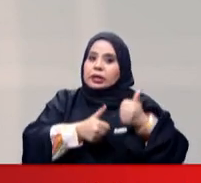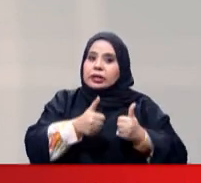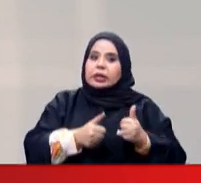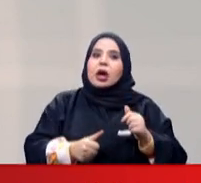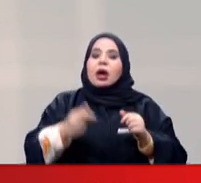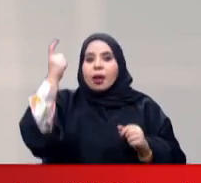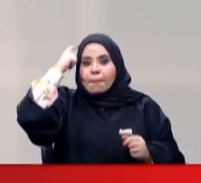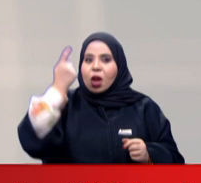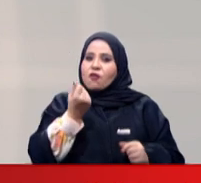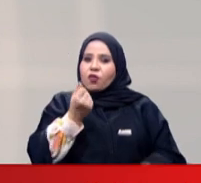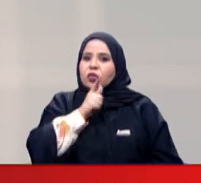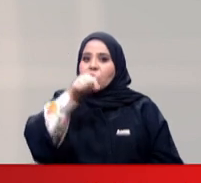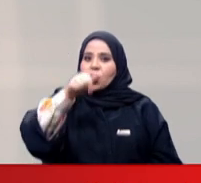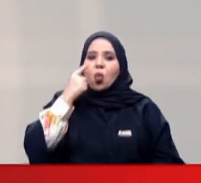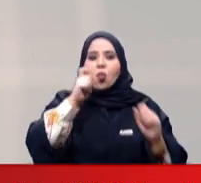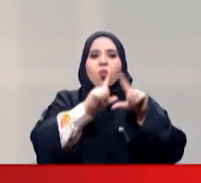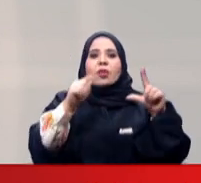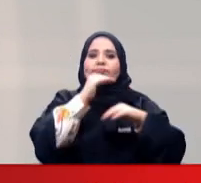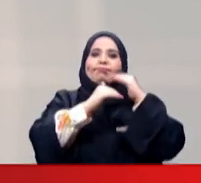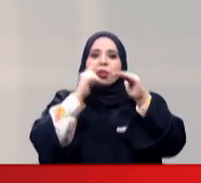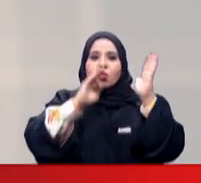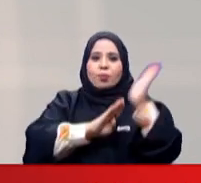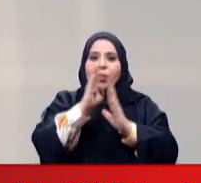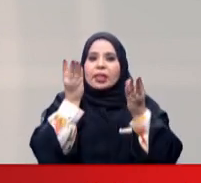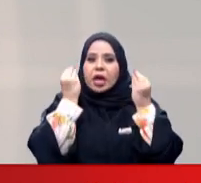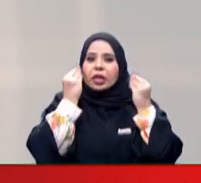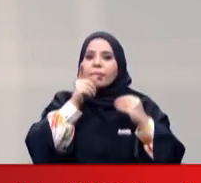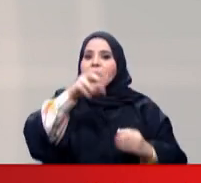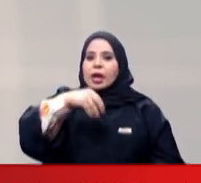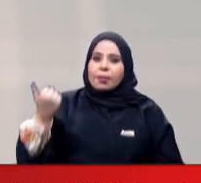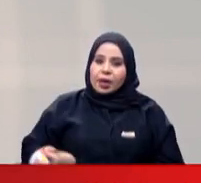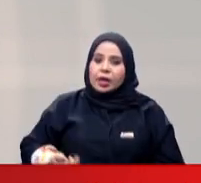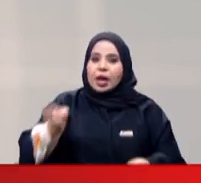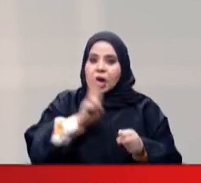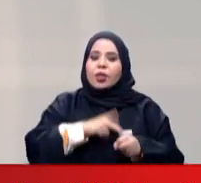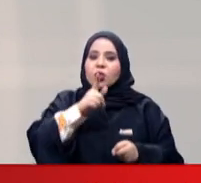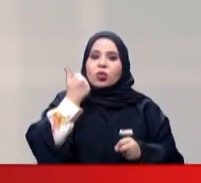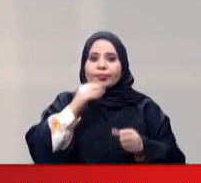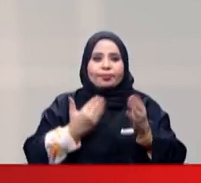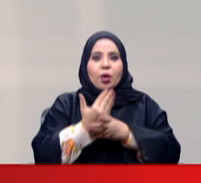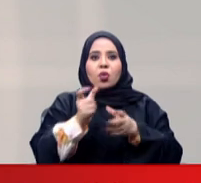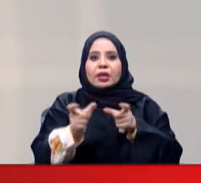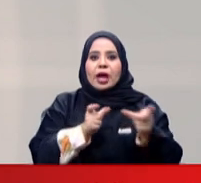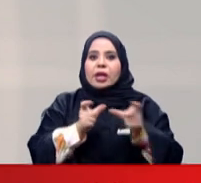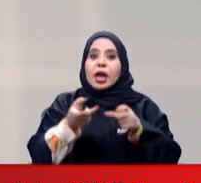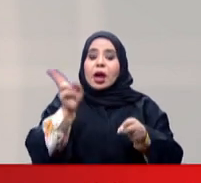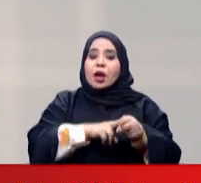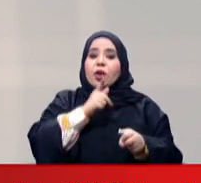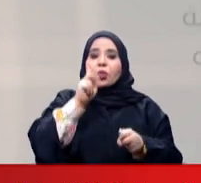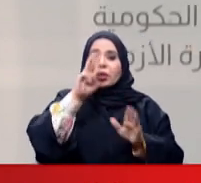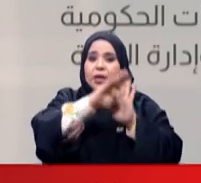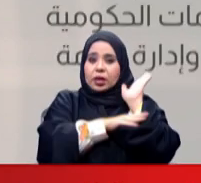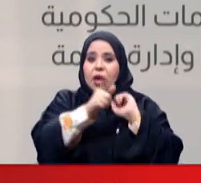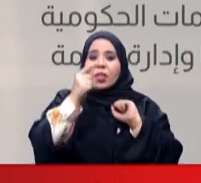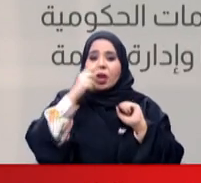يعكس بدوره تقدم مستويات التعليم الأساسي في المملكة ومواكبتها للمستجدات التقنية. أشار التقرير إلى